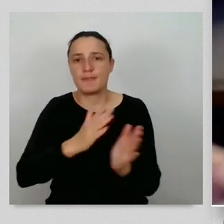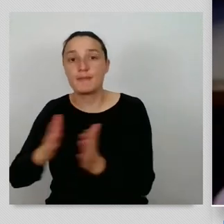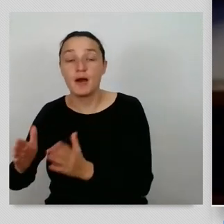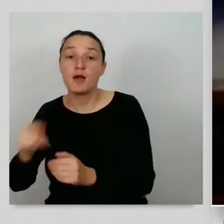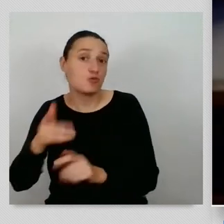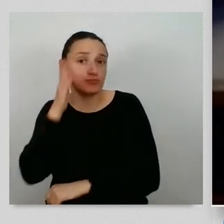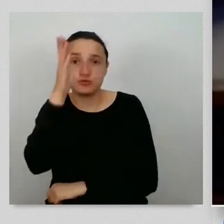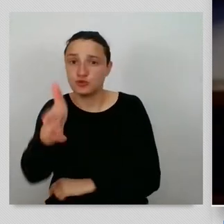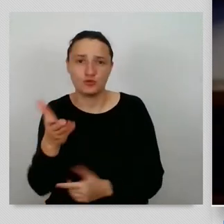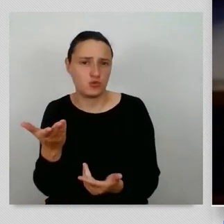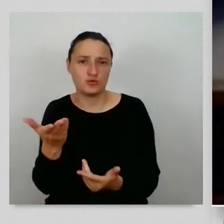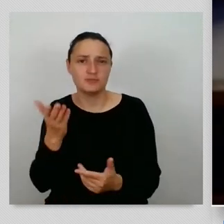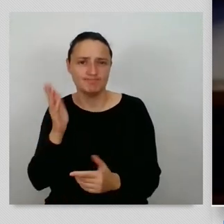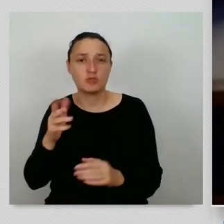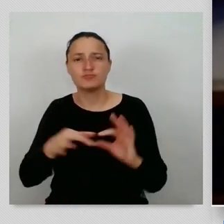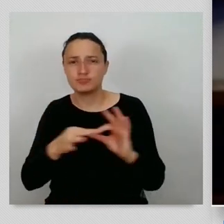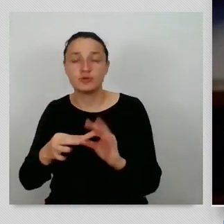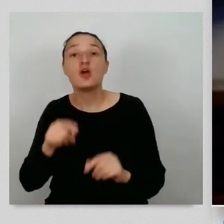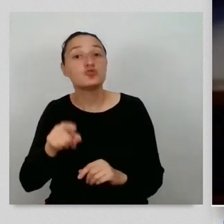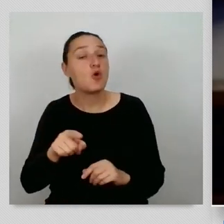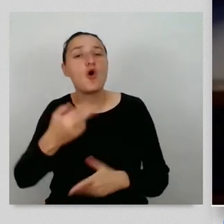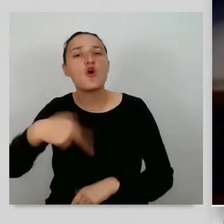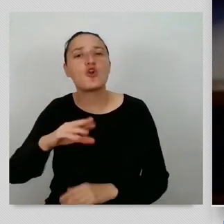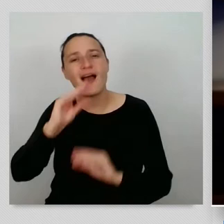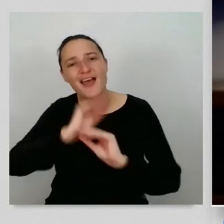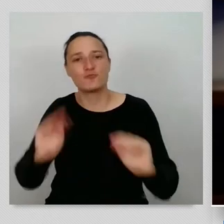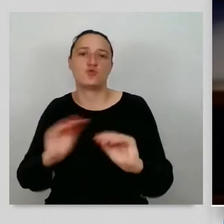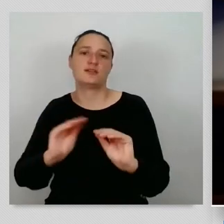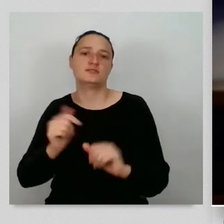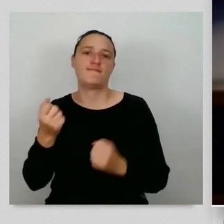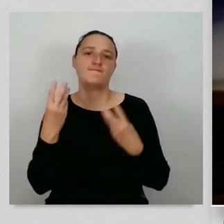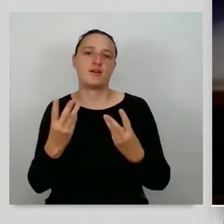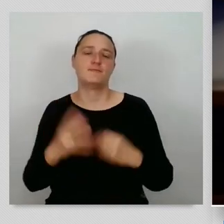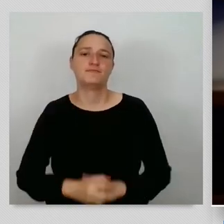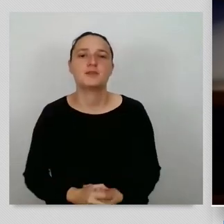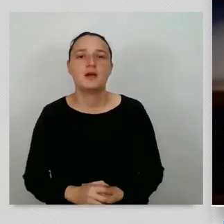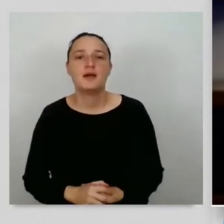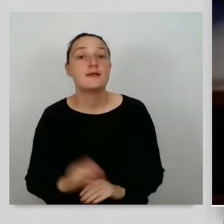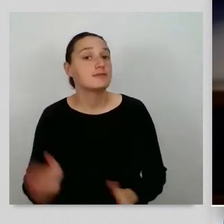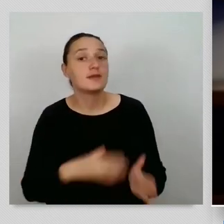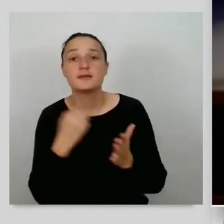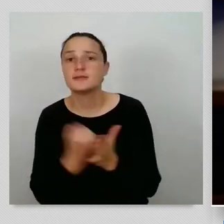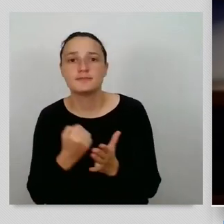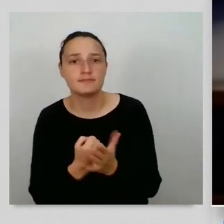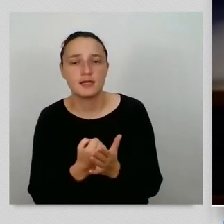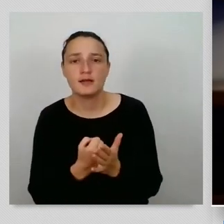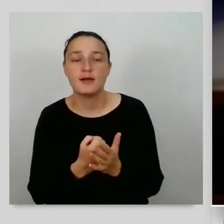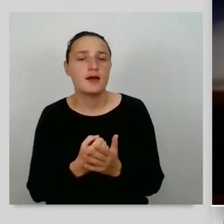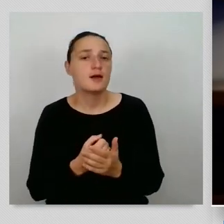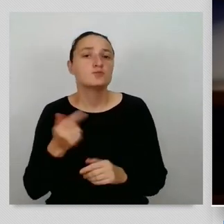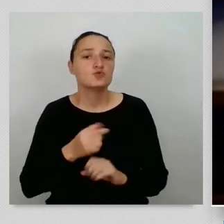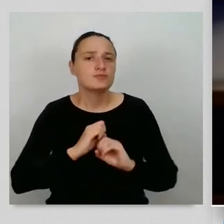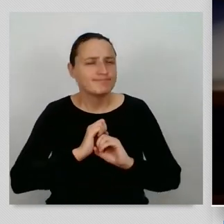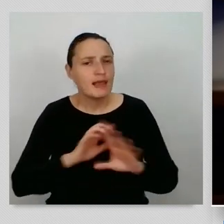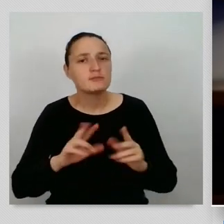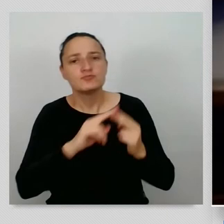rola edukacji na przykład do tego, żeby to zmienić. Musimy też odpowiedzieć sobie bardzo jasno i to myślę, że to jest jeden z tych elementów wspólnego konsensusu,